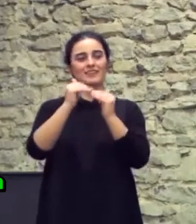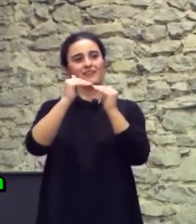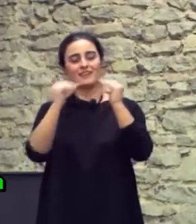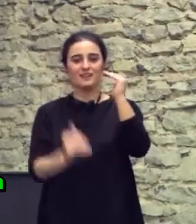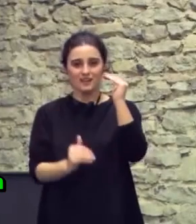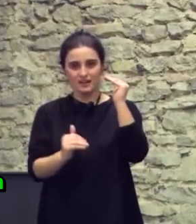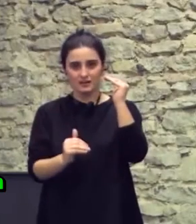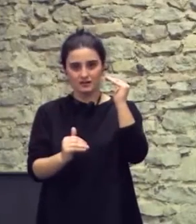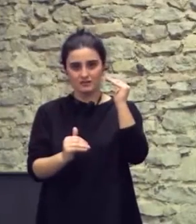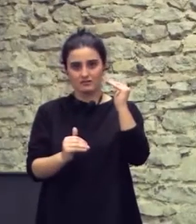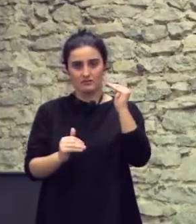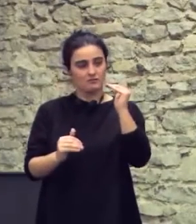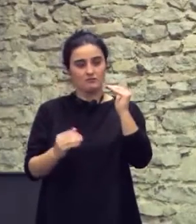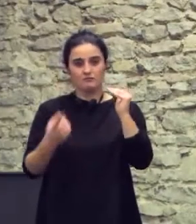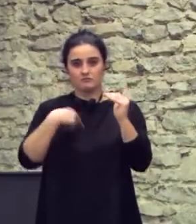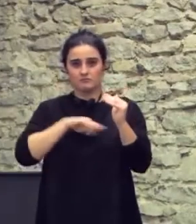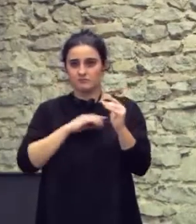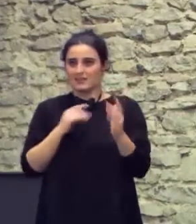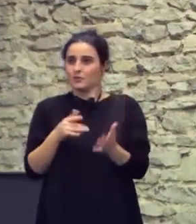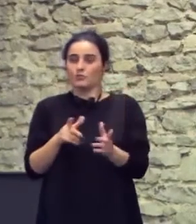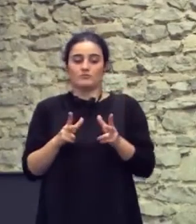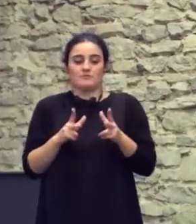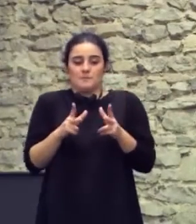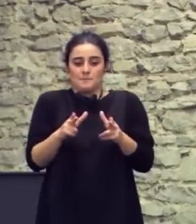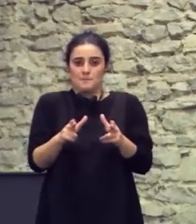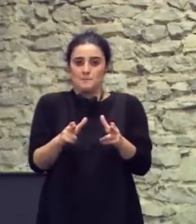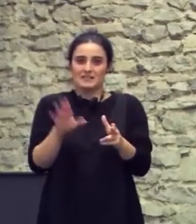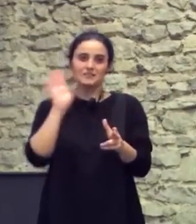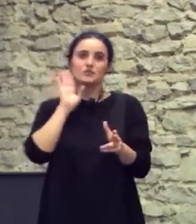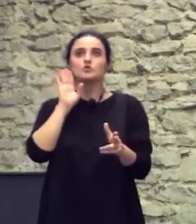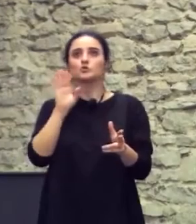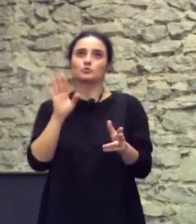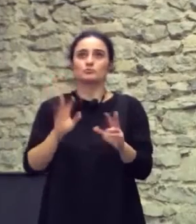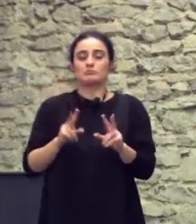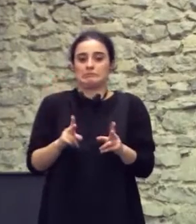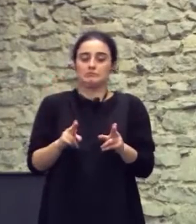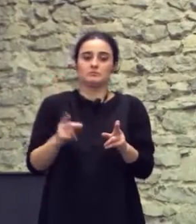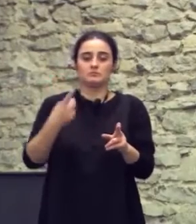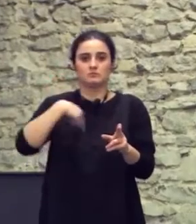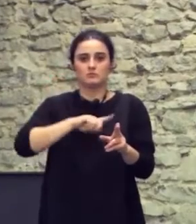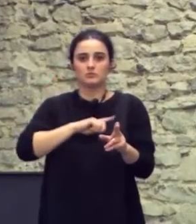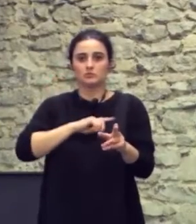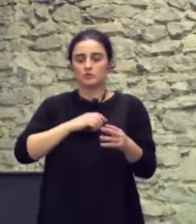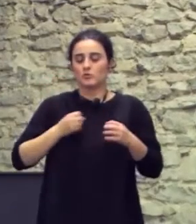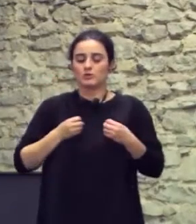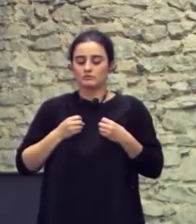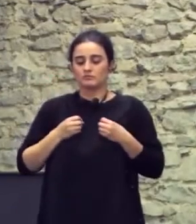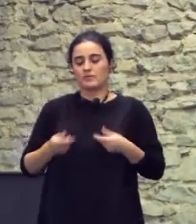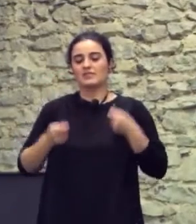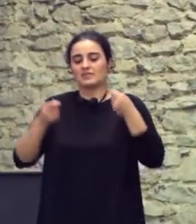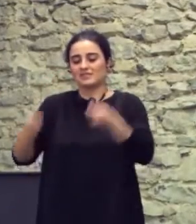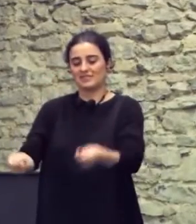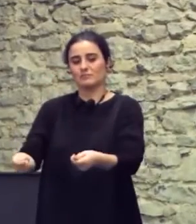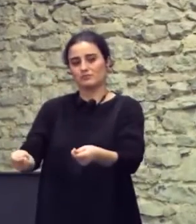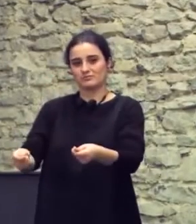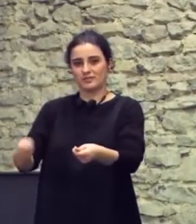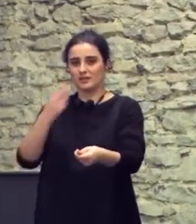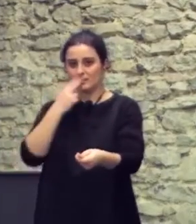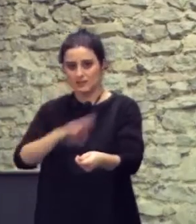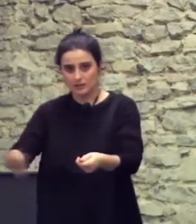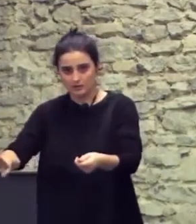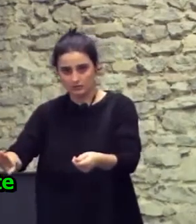horren zati bat, ez, lan zikin horren zati bat, gure aurrei egozten diegula. Baina gero,